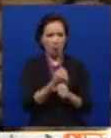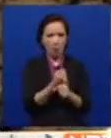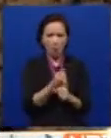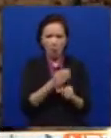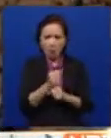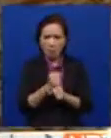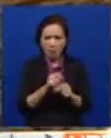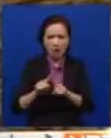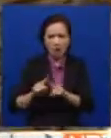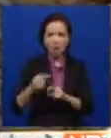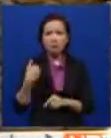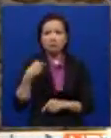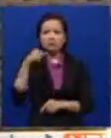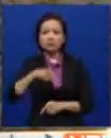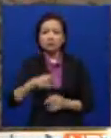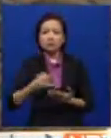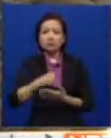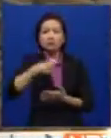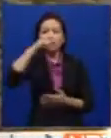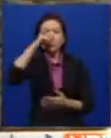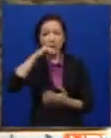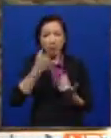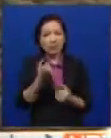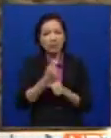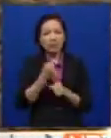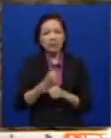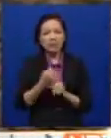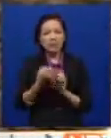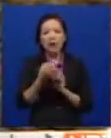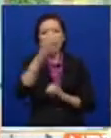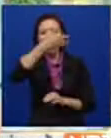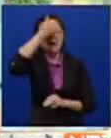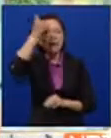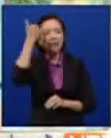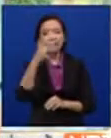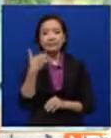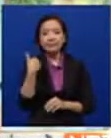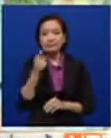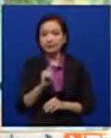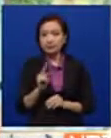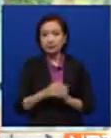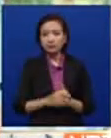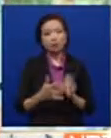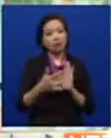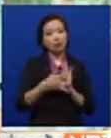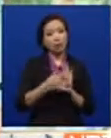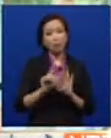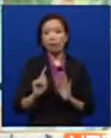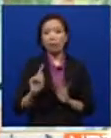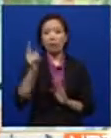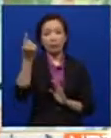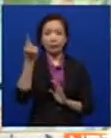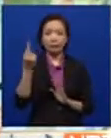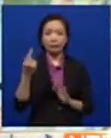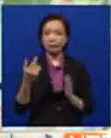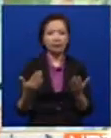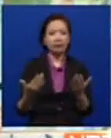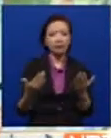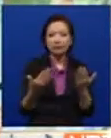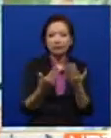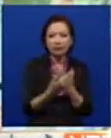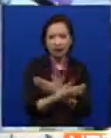ภาพสังคมที่ศิลปะไทยในขณะนี้กำลังถูกลืมเลือนเมื่ออิทธิพลทางเทคโนโลยีสมัยใหม่เข้ามาแทน